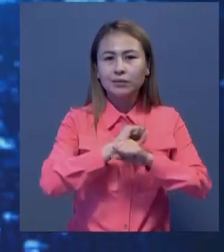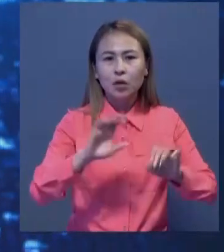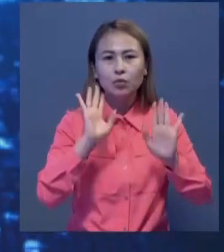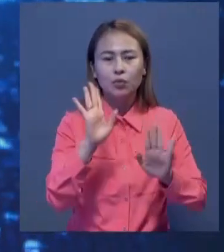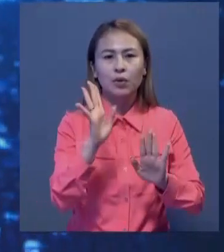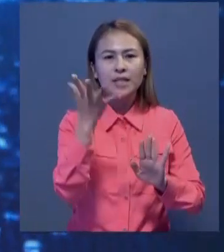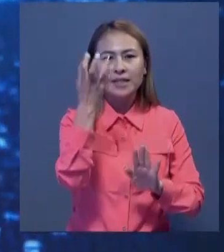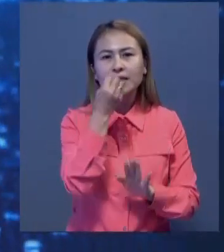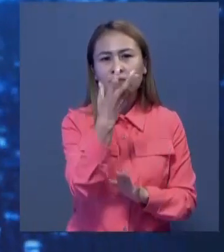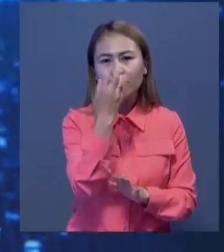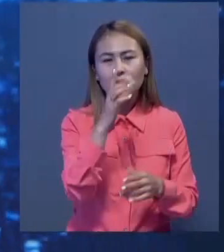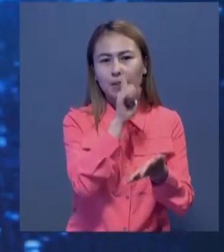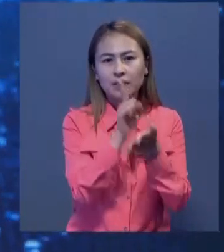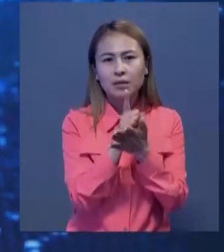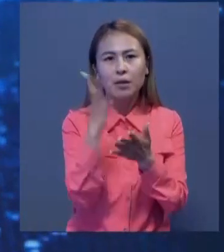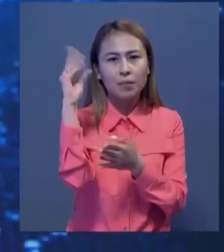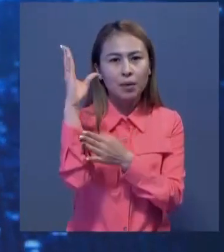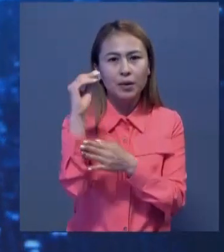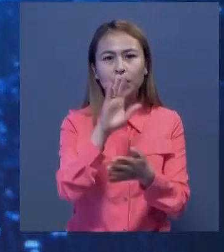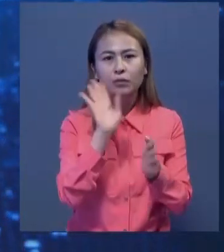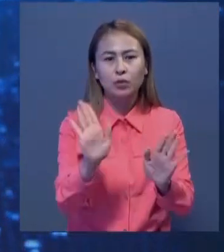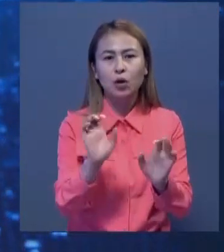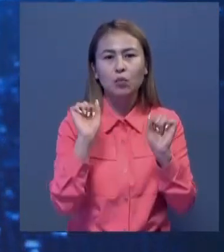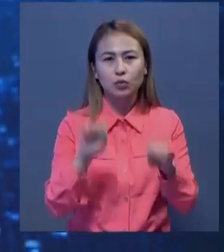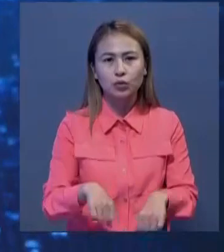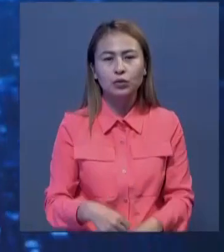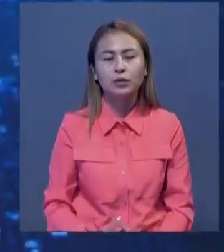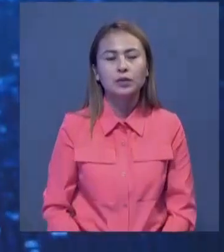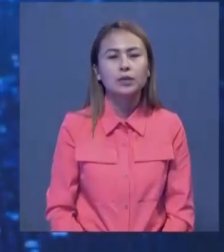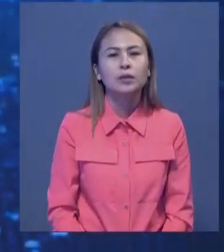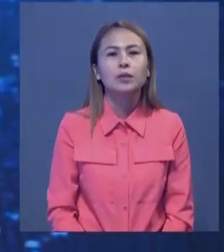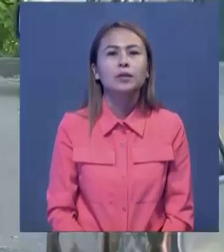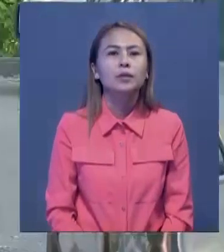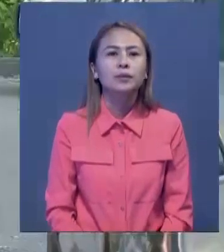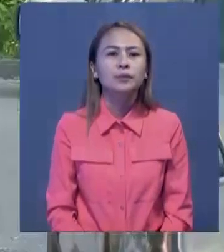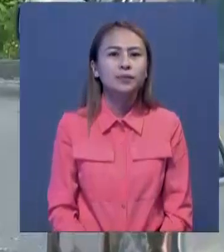жарық шағылыстырушысы құрылғы ғана жұмыс істейді. Тақырыпта тілшіміз жалғастырады.